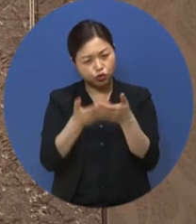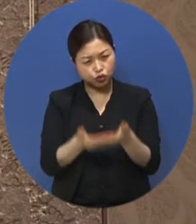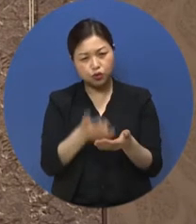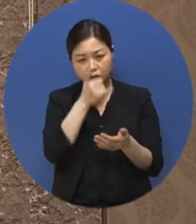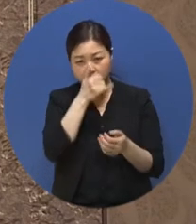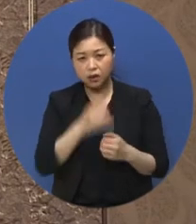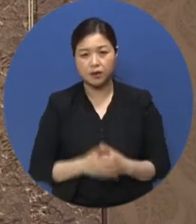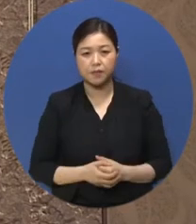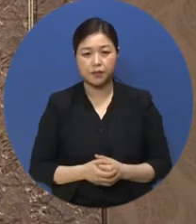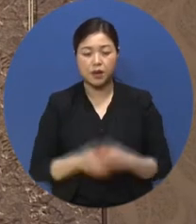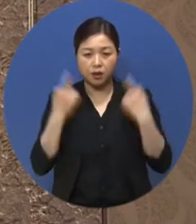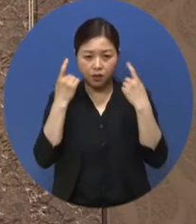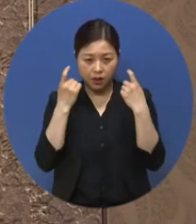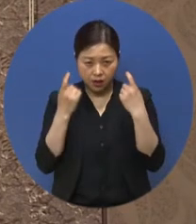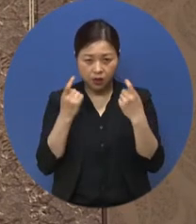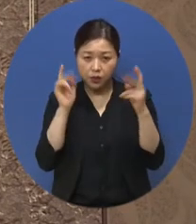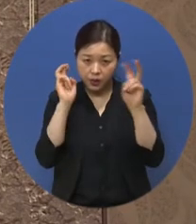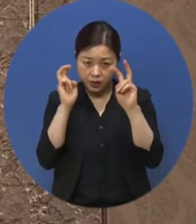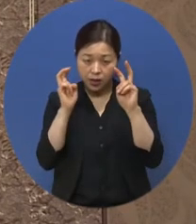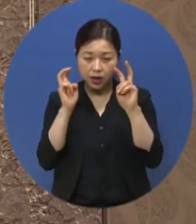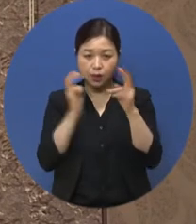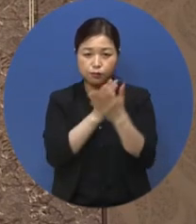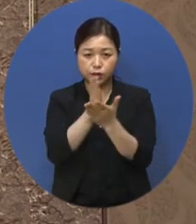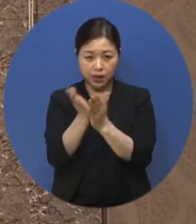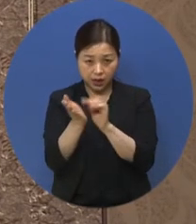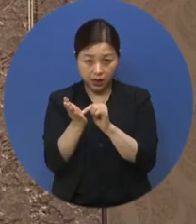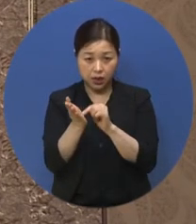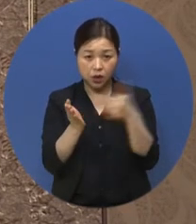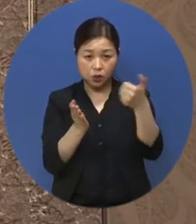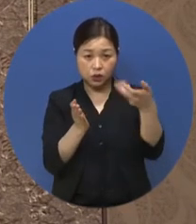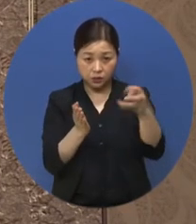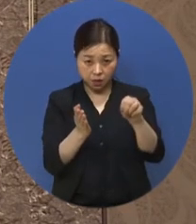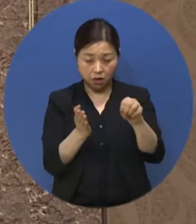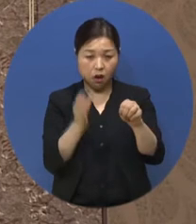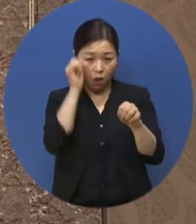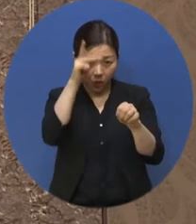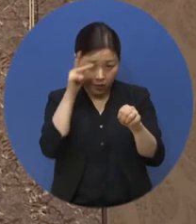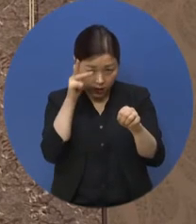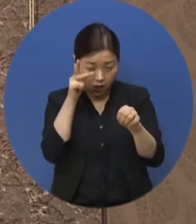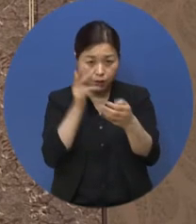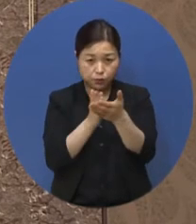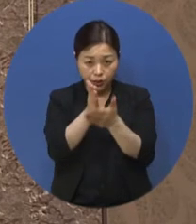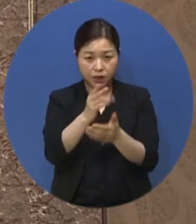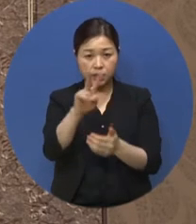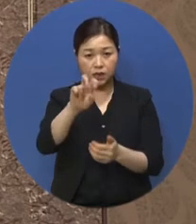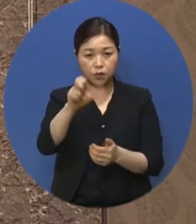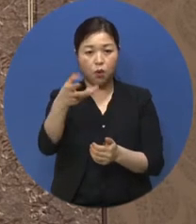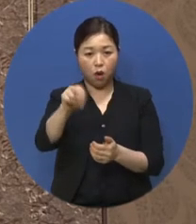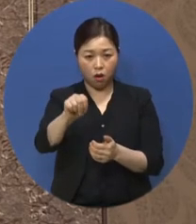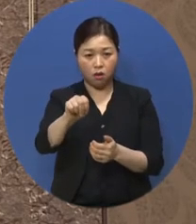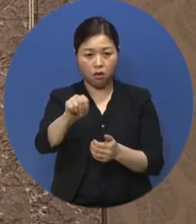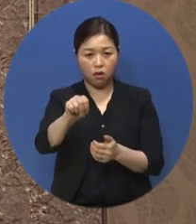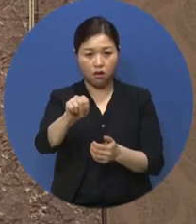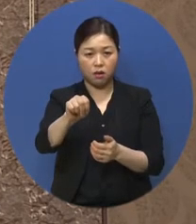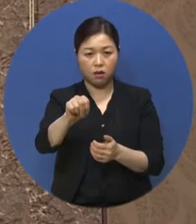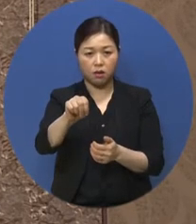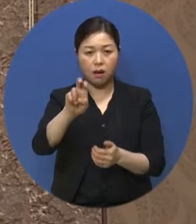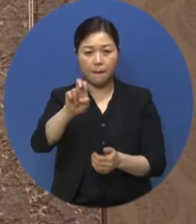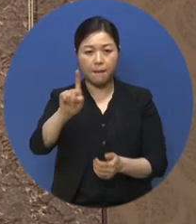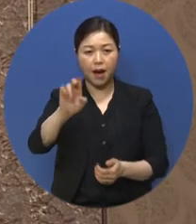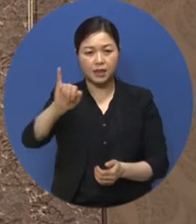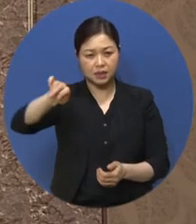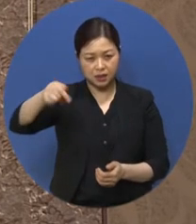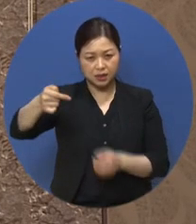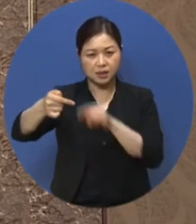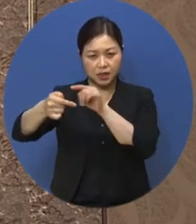이제 관광업계에다는 뭐 50억, 호텔업계에다는 25억, 그다음에 뭐 마이스